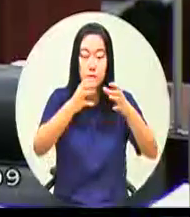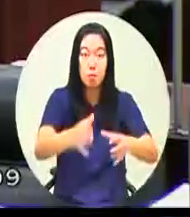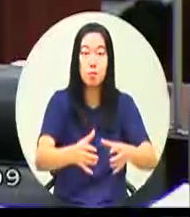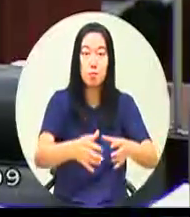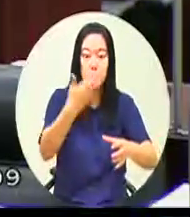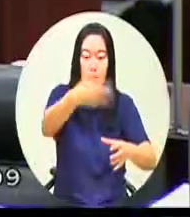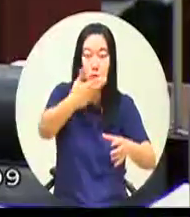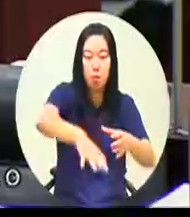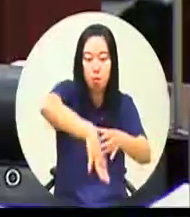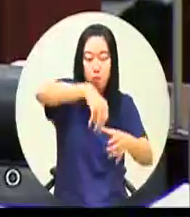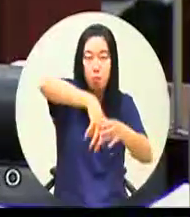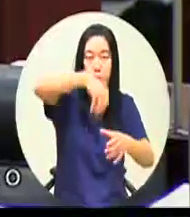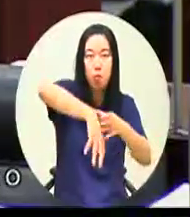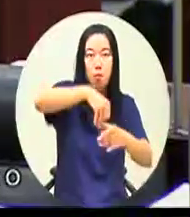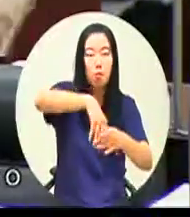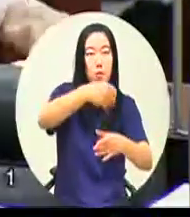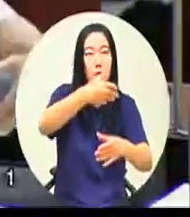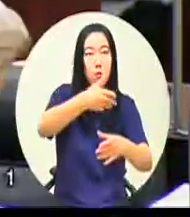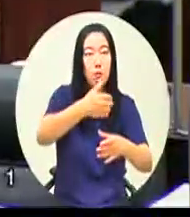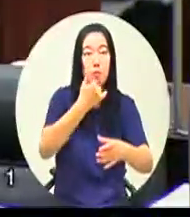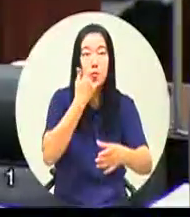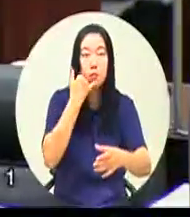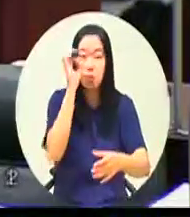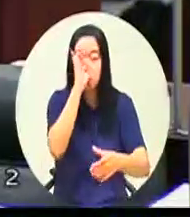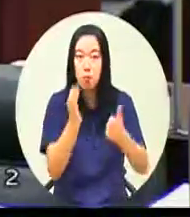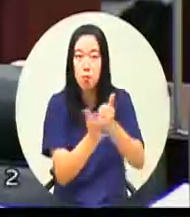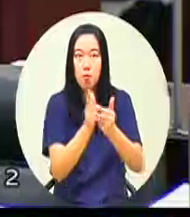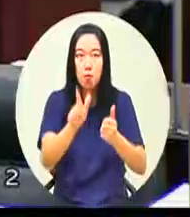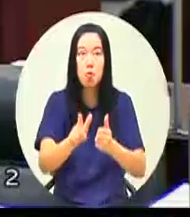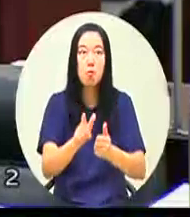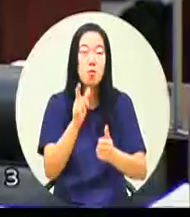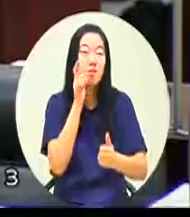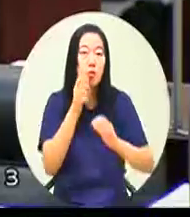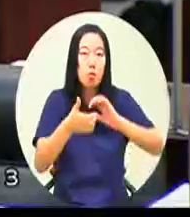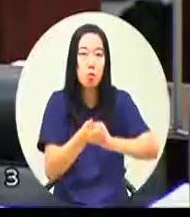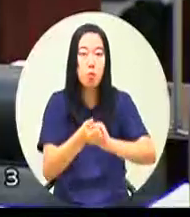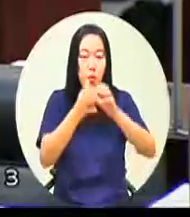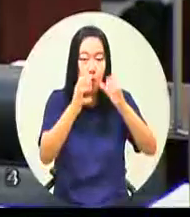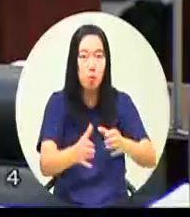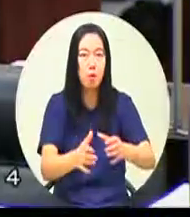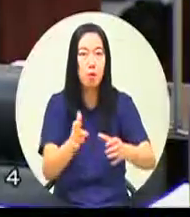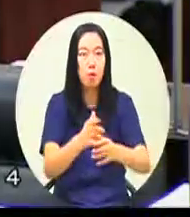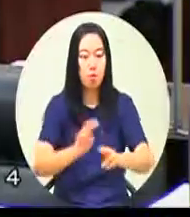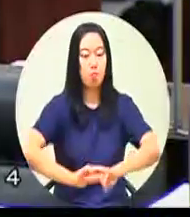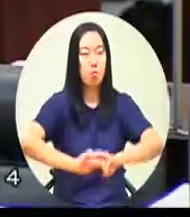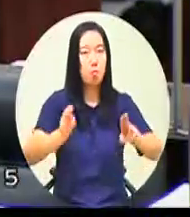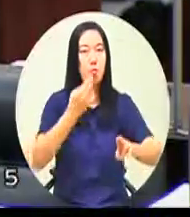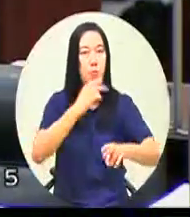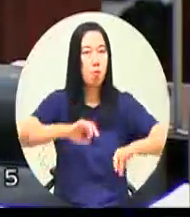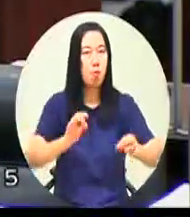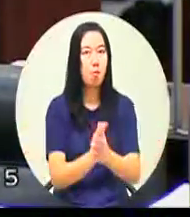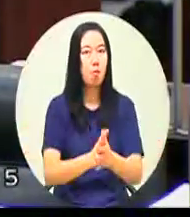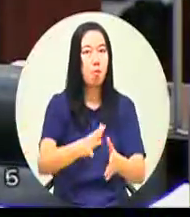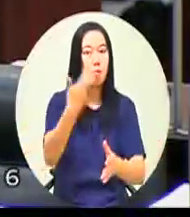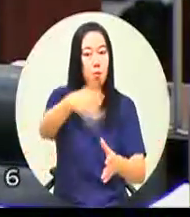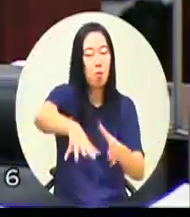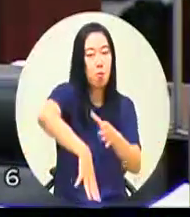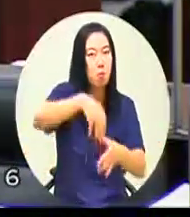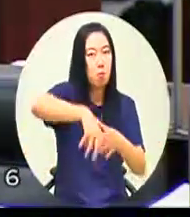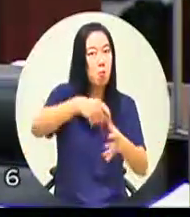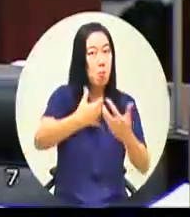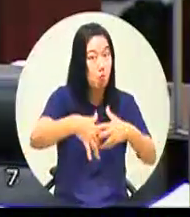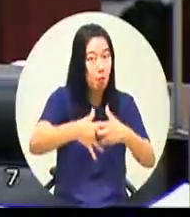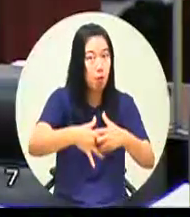哦，就是讲设安定啊，找到可以设定固定的，吼、哦，那要启动的时候就可以马上启动，不是因为